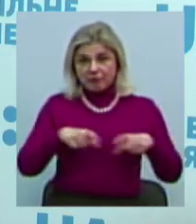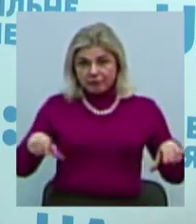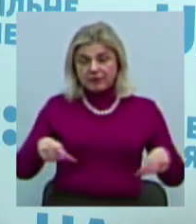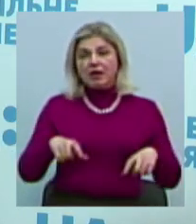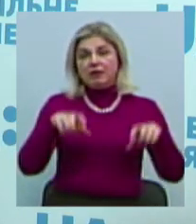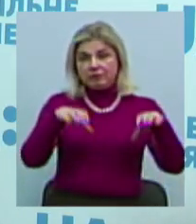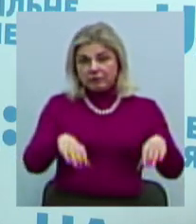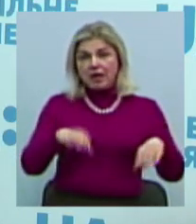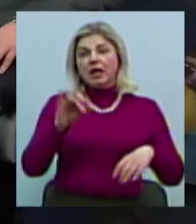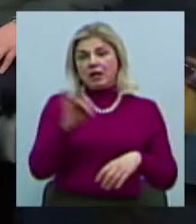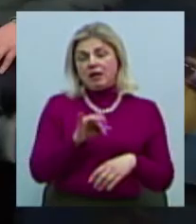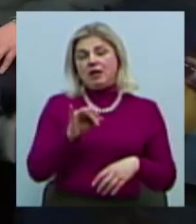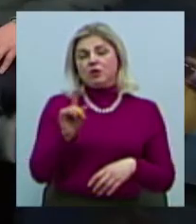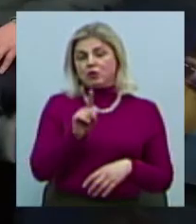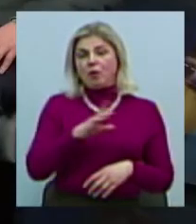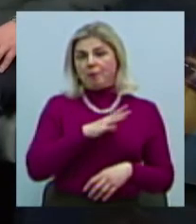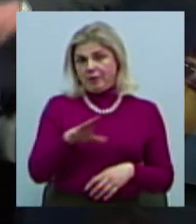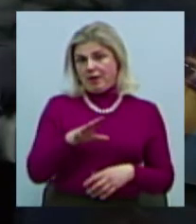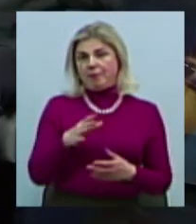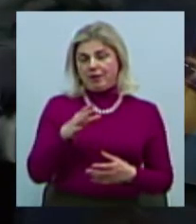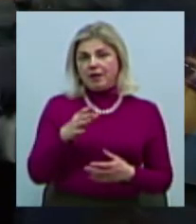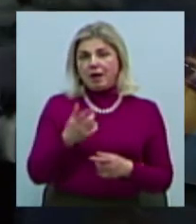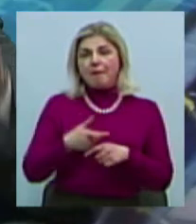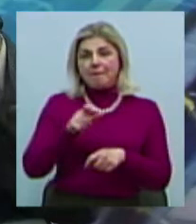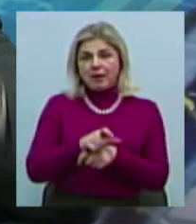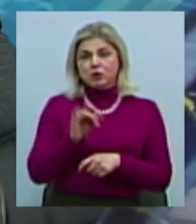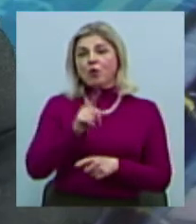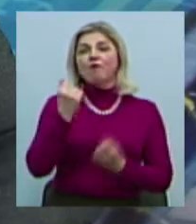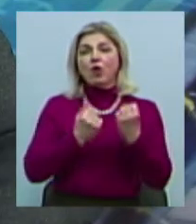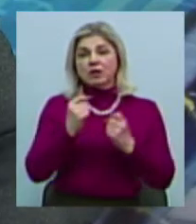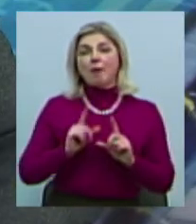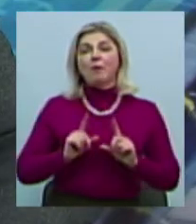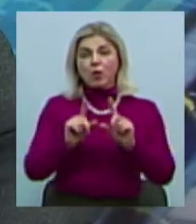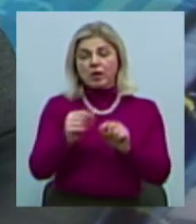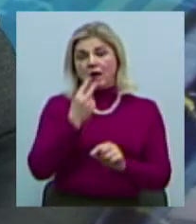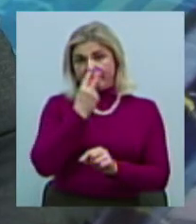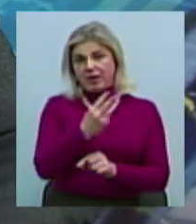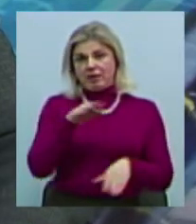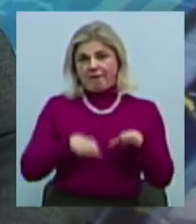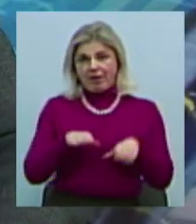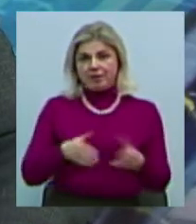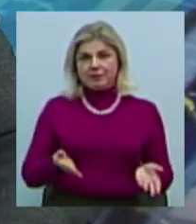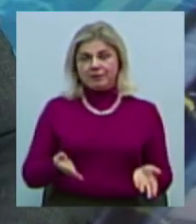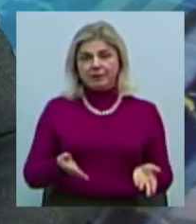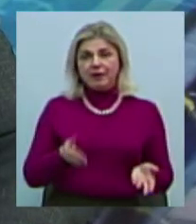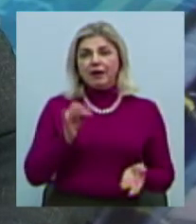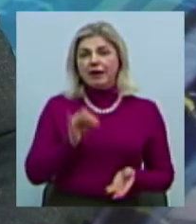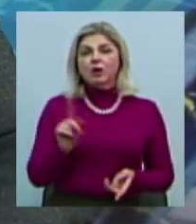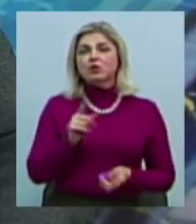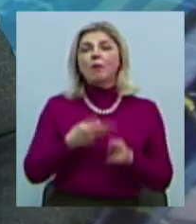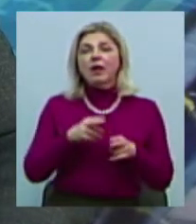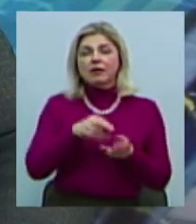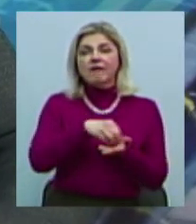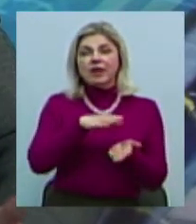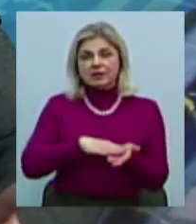въезде в город, и лучше всего, чтобы они были автоматические, чтобы водитель проехал, увидел, что какой у него вес там, и чтобы это все фиксировалось на